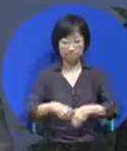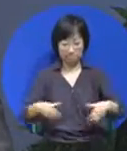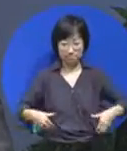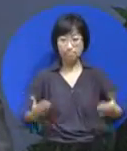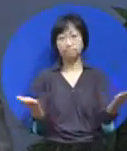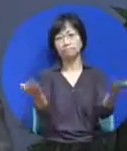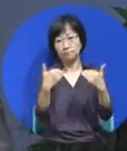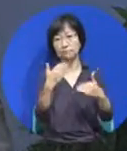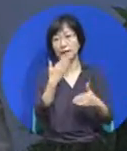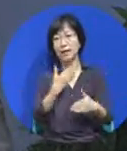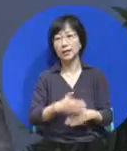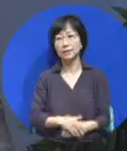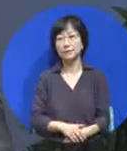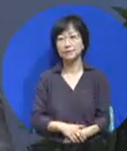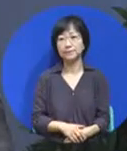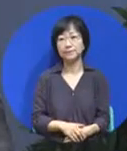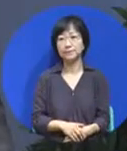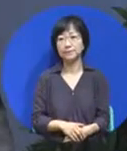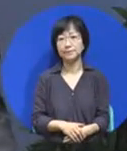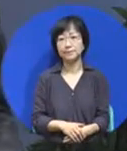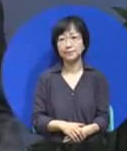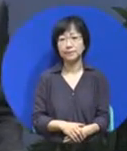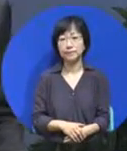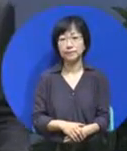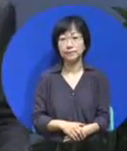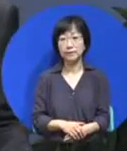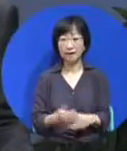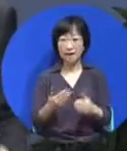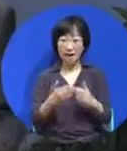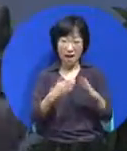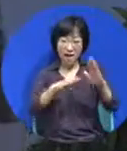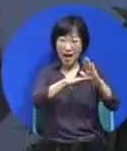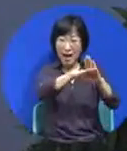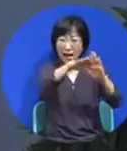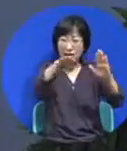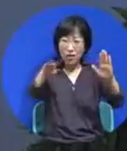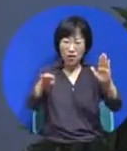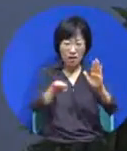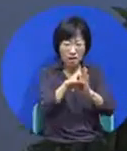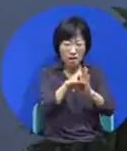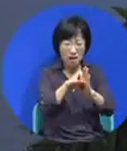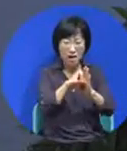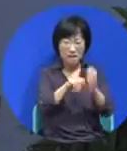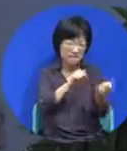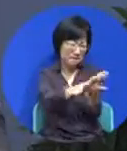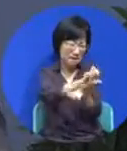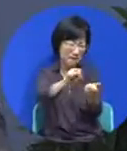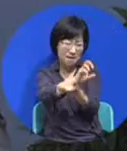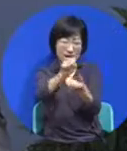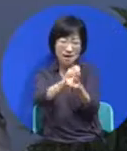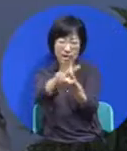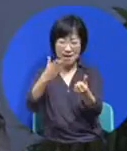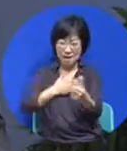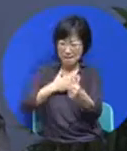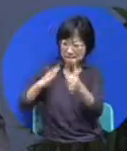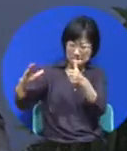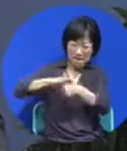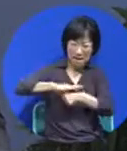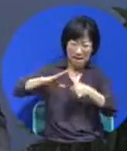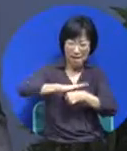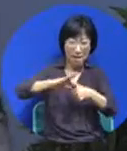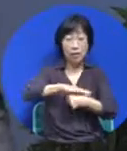by people who want to attack, it will not matter. 가정이 엉망이 돼서 여러분을 망가뜨려 해도 상관없다. Even if